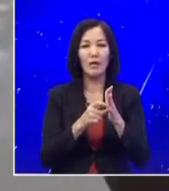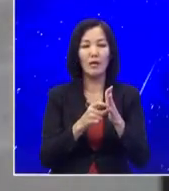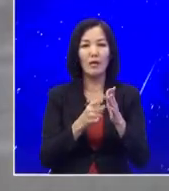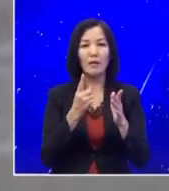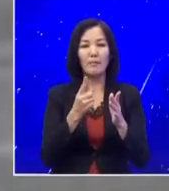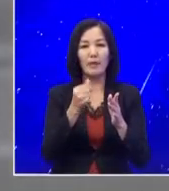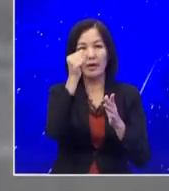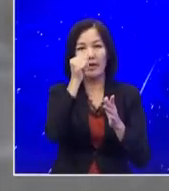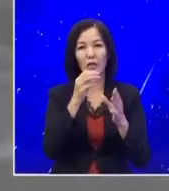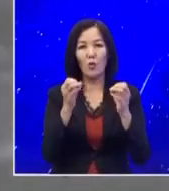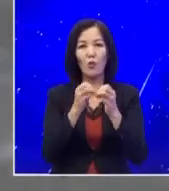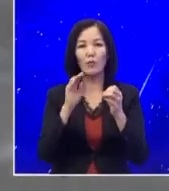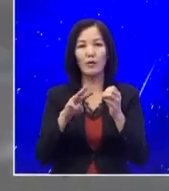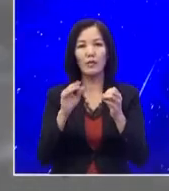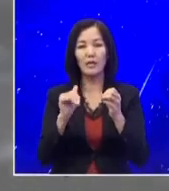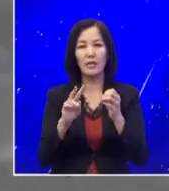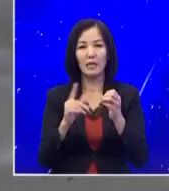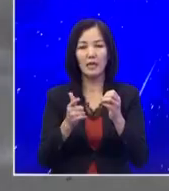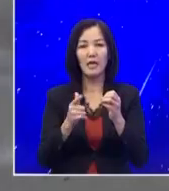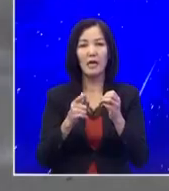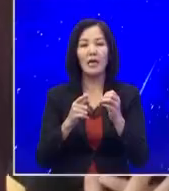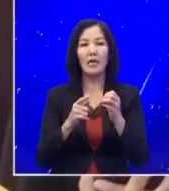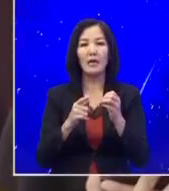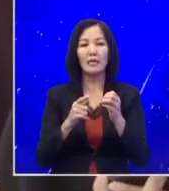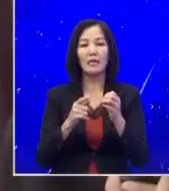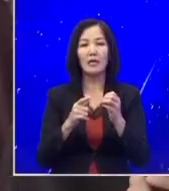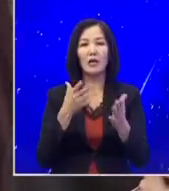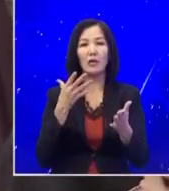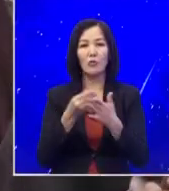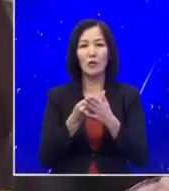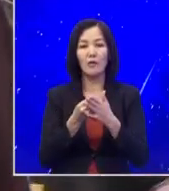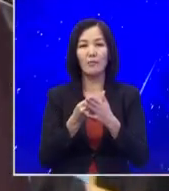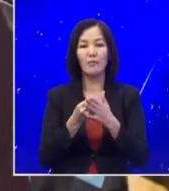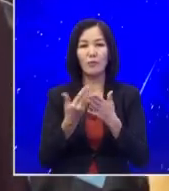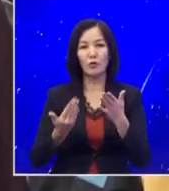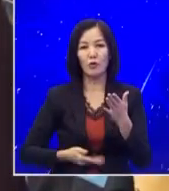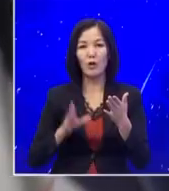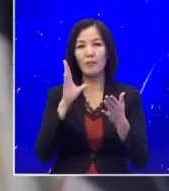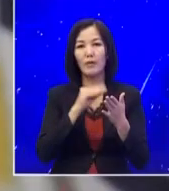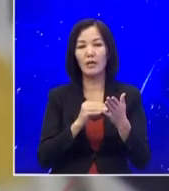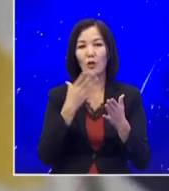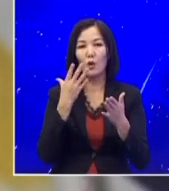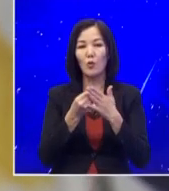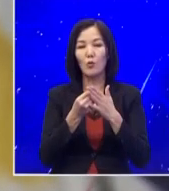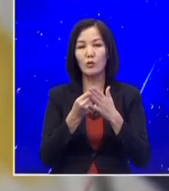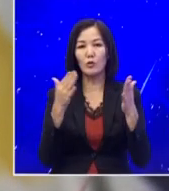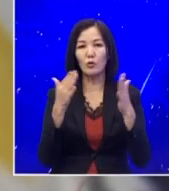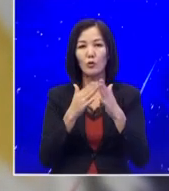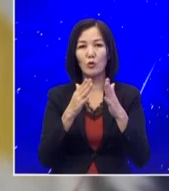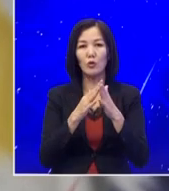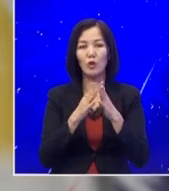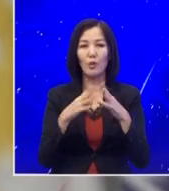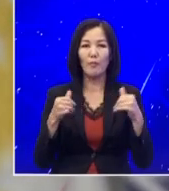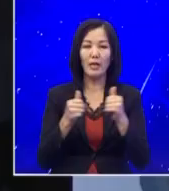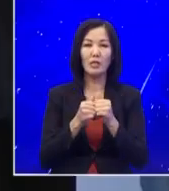небәрі 10 мың теңгеге жетпейтін коммуналдық төлемін төлеп алаңсыз тұра береді. Өз шаңырағына бас соғып, бала шағасымен мәре